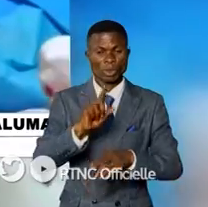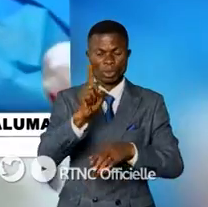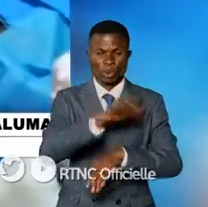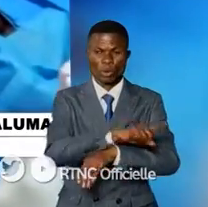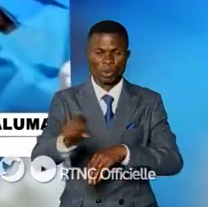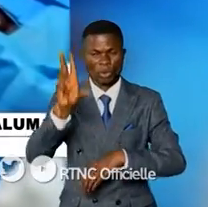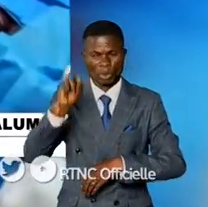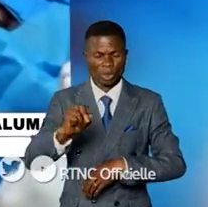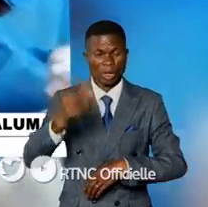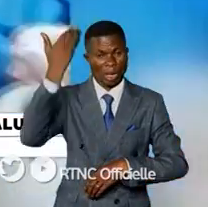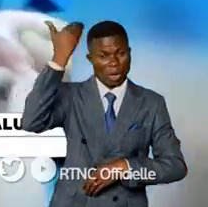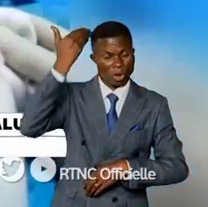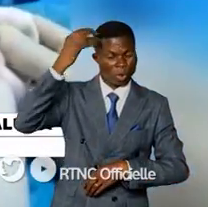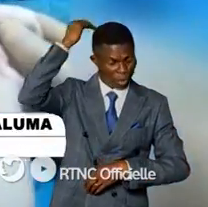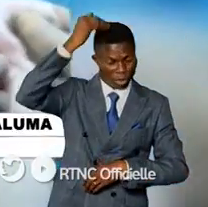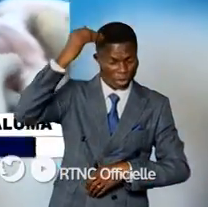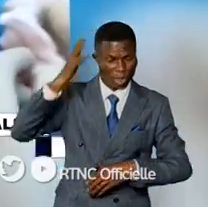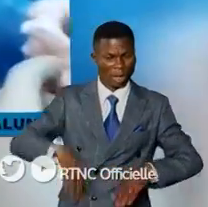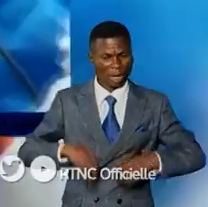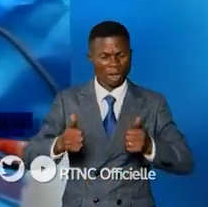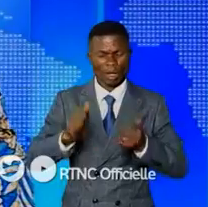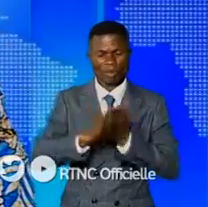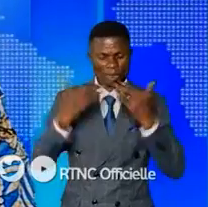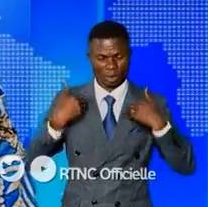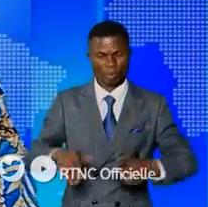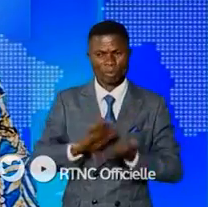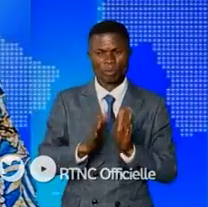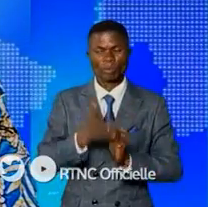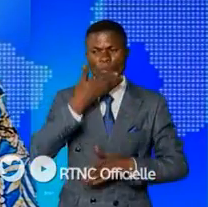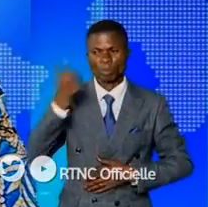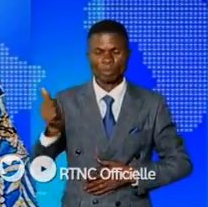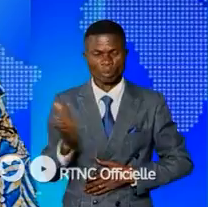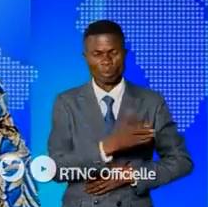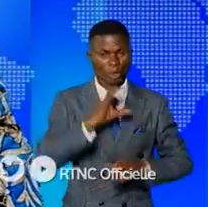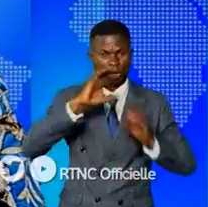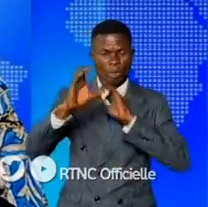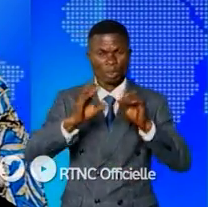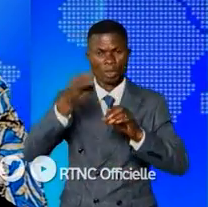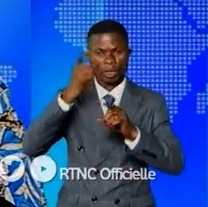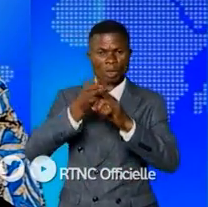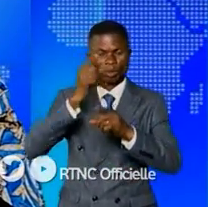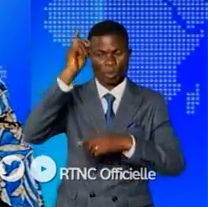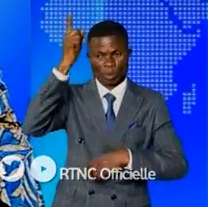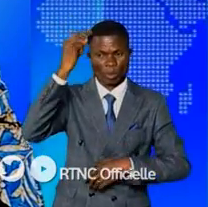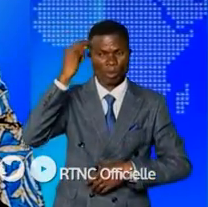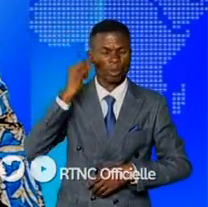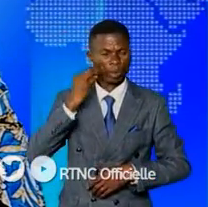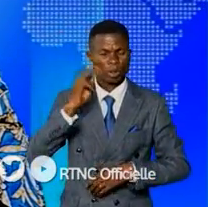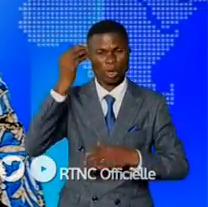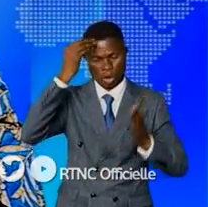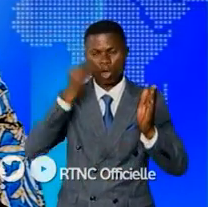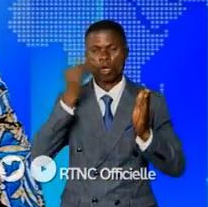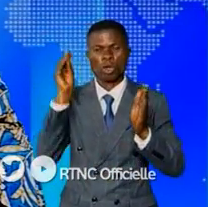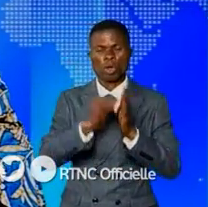en suffit pour qu'il recouvre sa santé. Et nous revenons sur ce communiqué du Premier ministre. Conformément à l'ordonnance